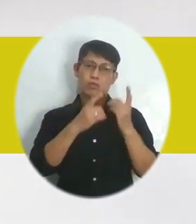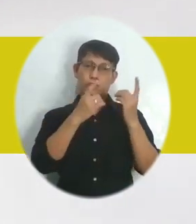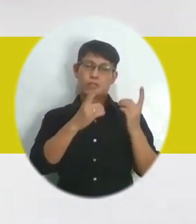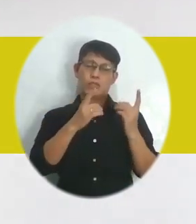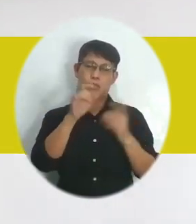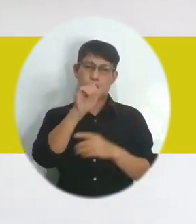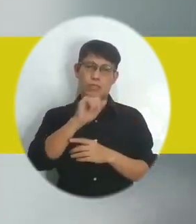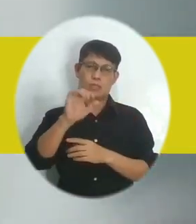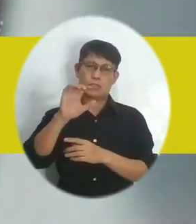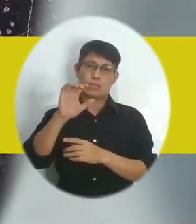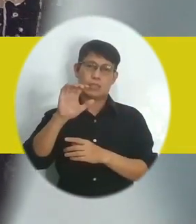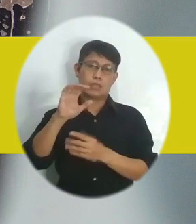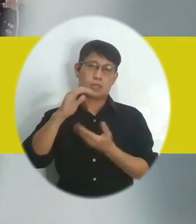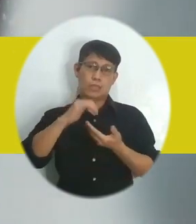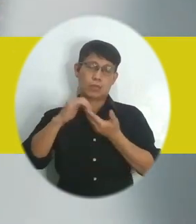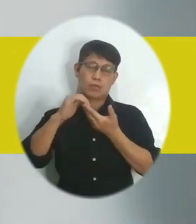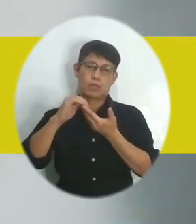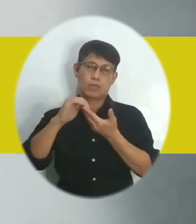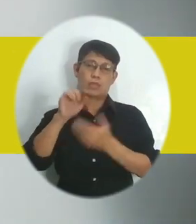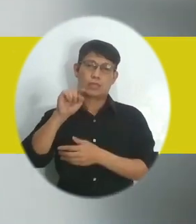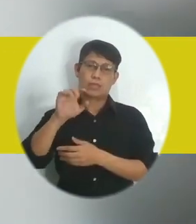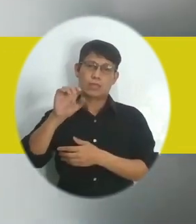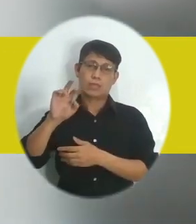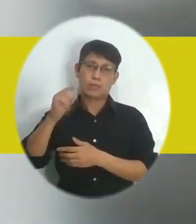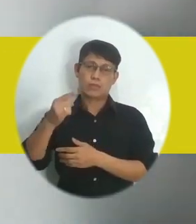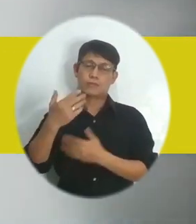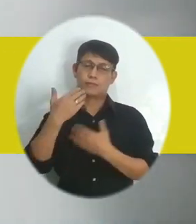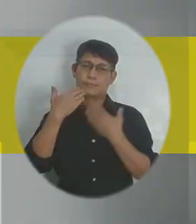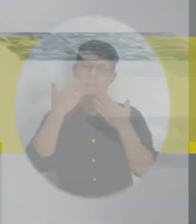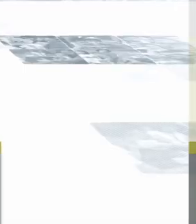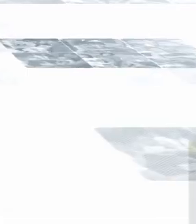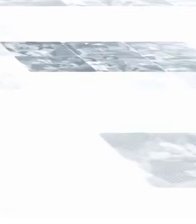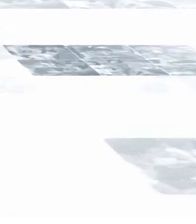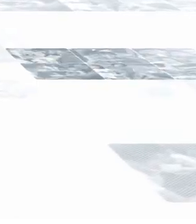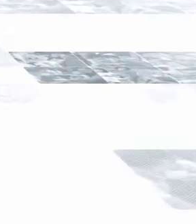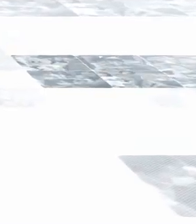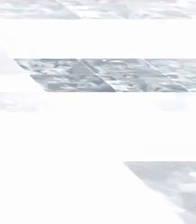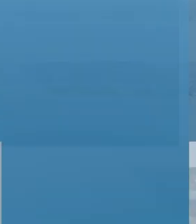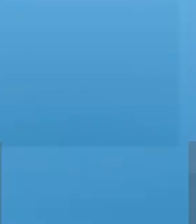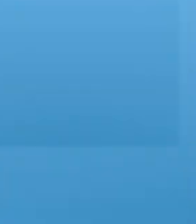ninyo sa donate at kapwako.org. Maraming salamat po.